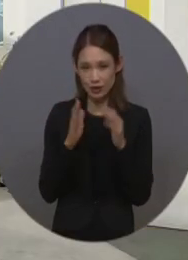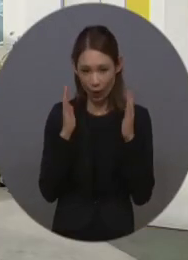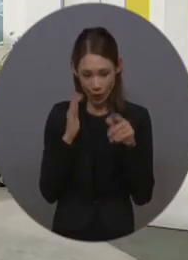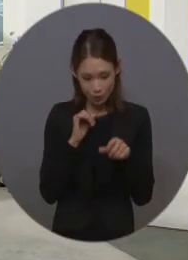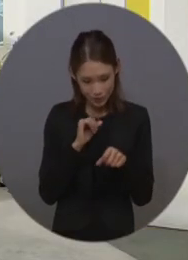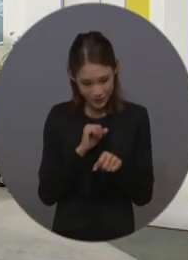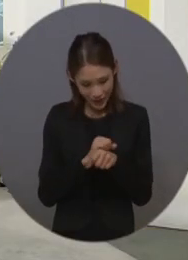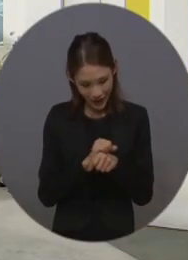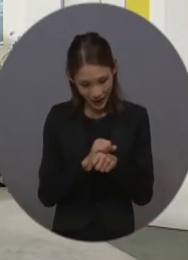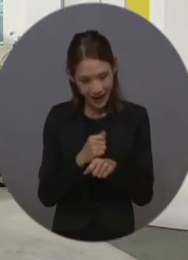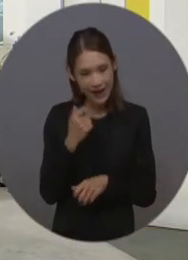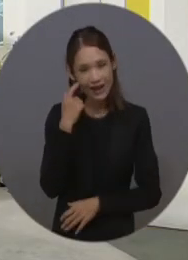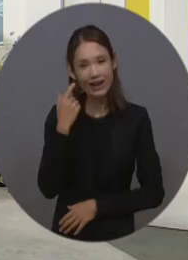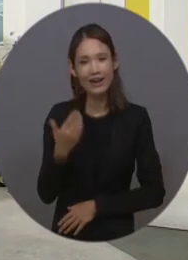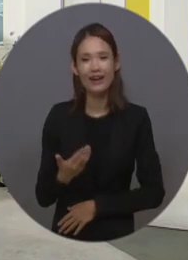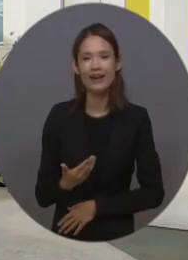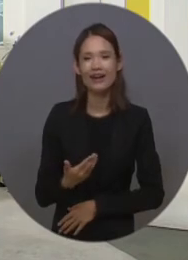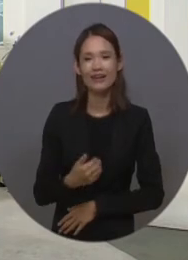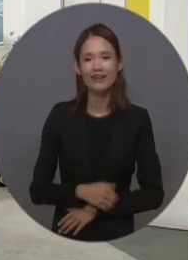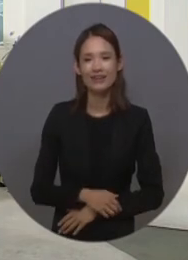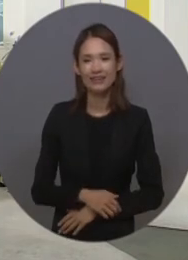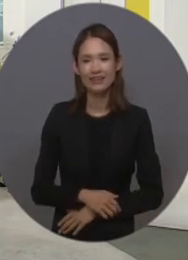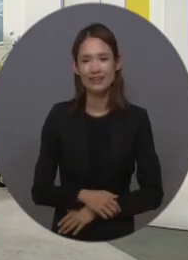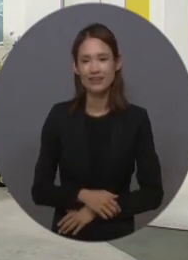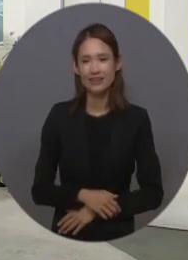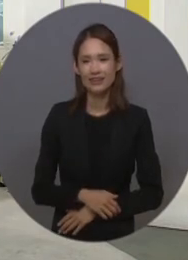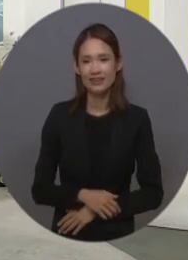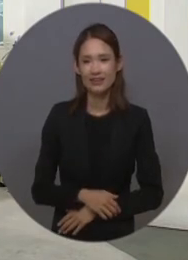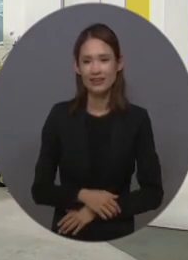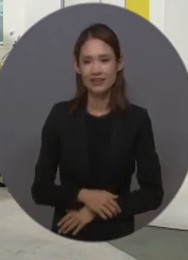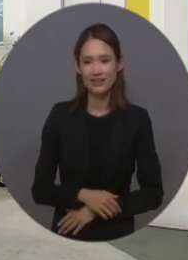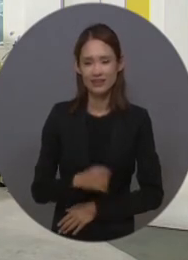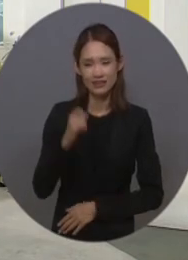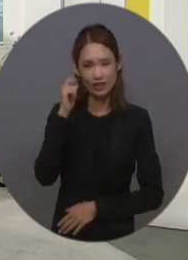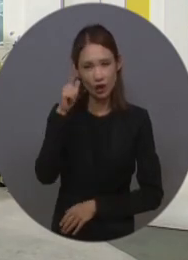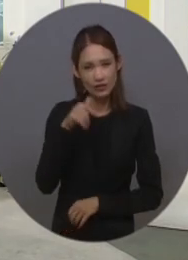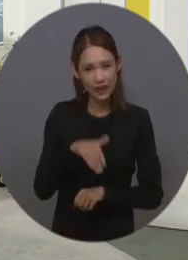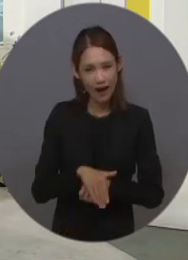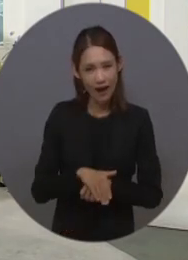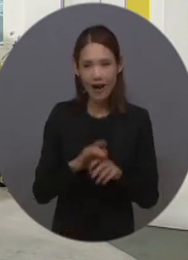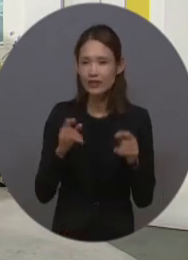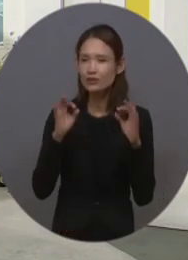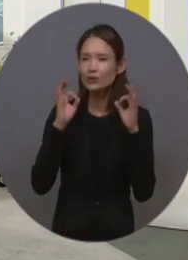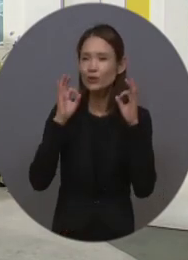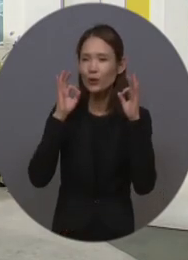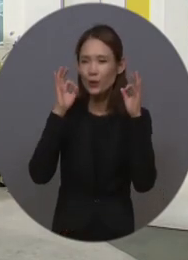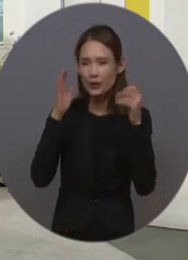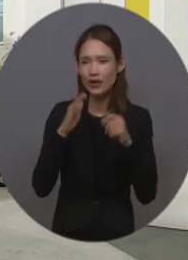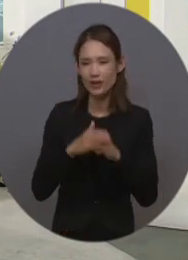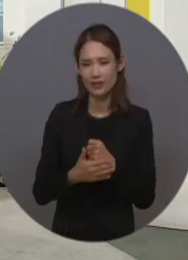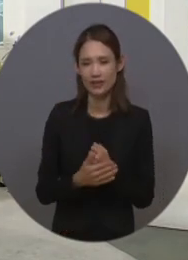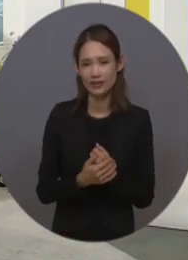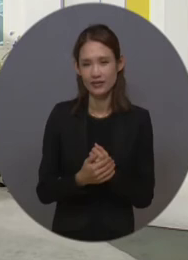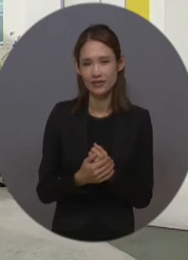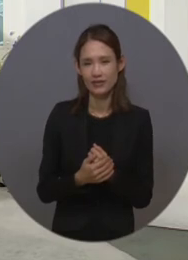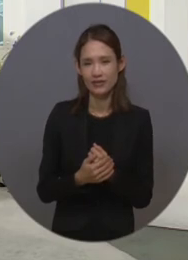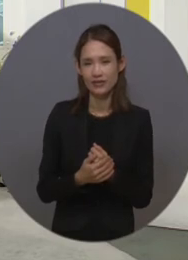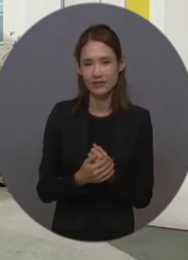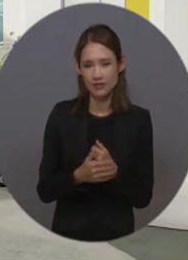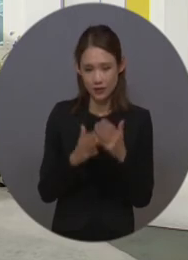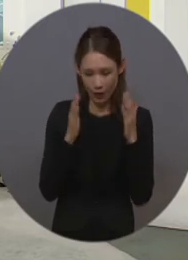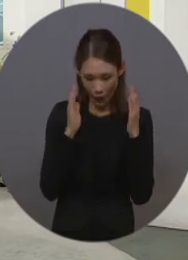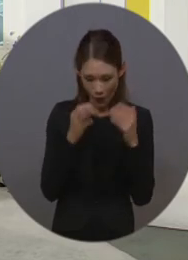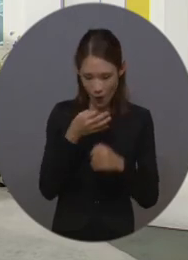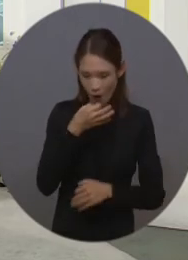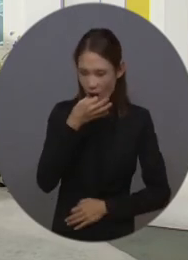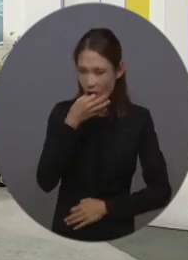물어보는 게 잘못됐네요. 공부 네. 잘하셨으니까. 저는 천재형이라기보다는 노력형인 것 같아요. 아, 노력. 예, 그리고 네. 이 공부 욕심이